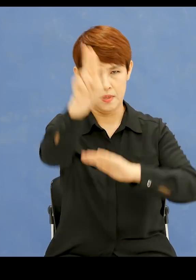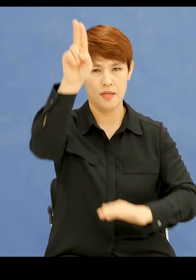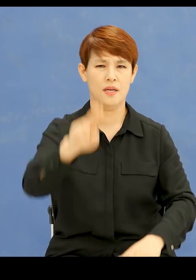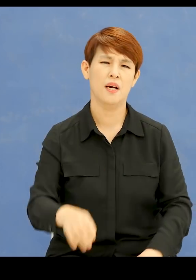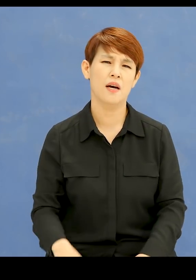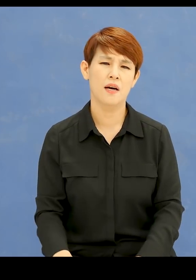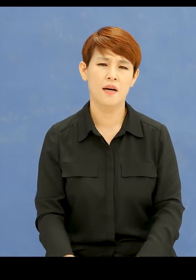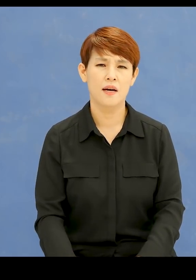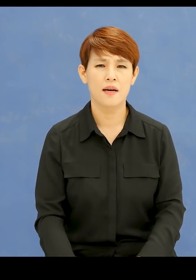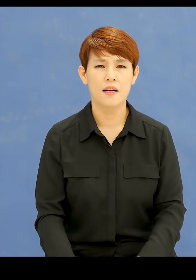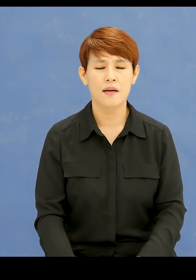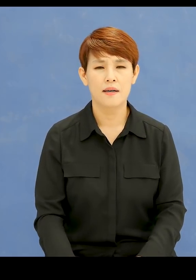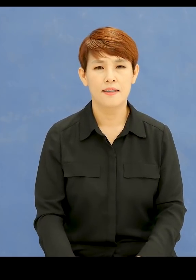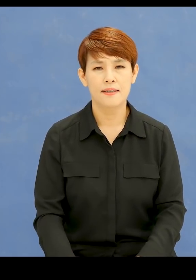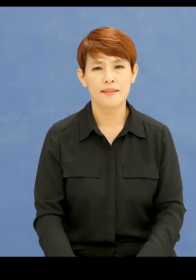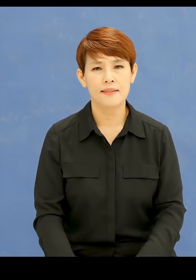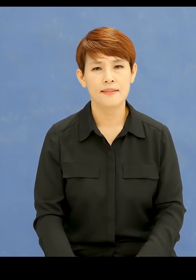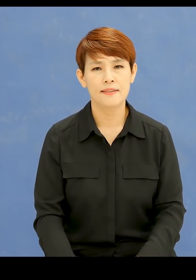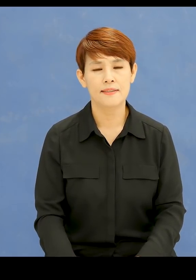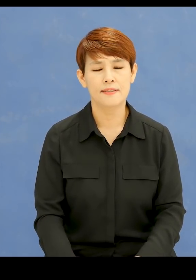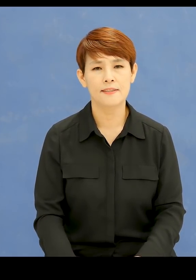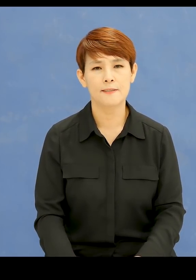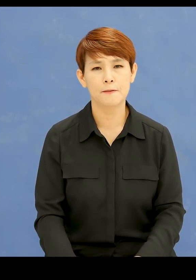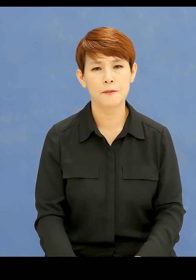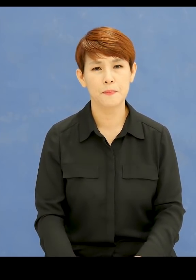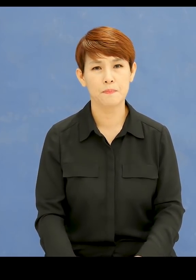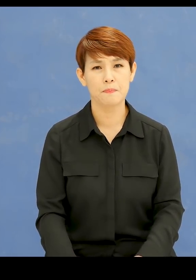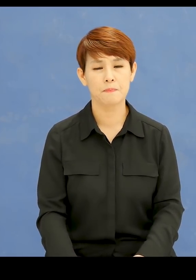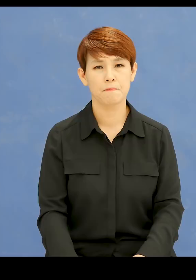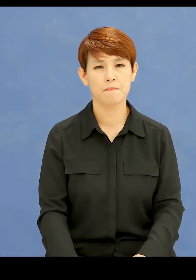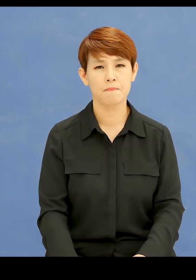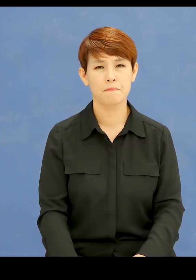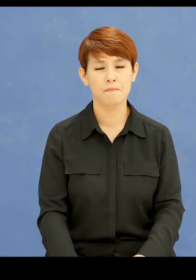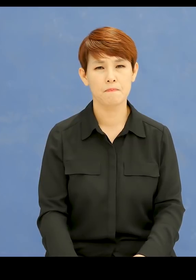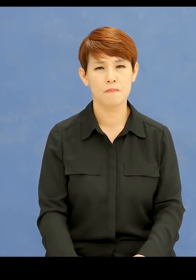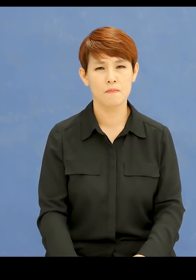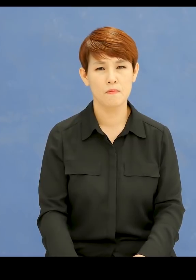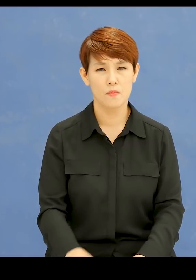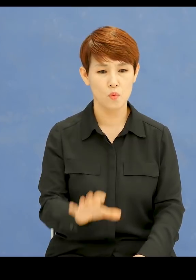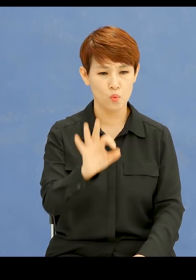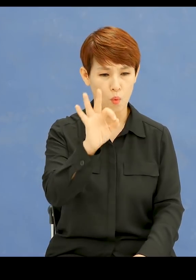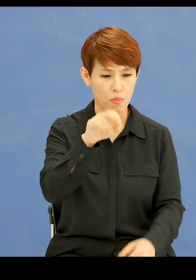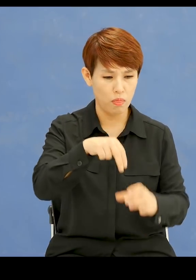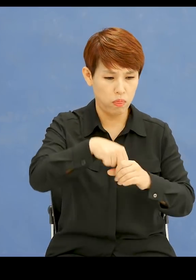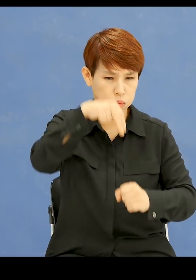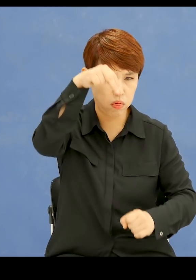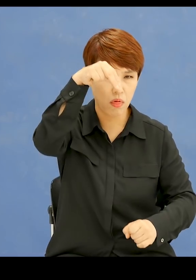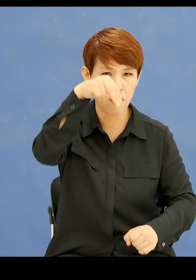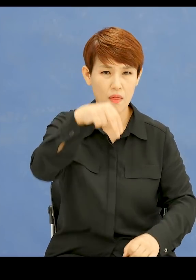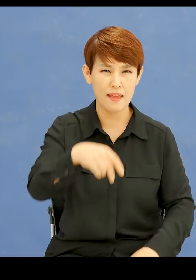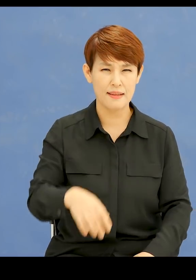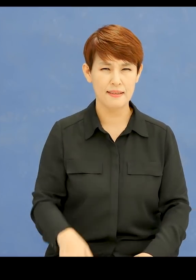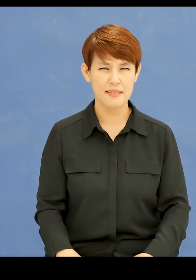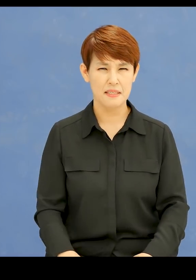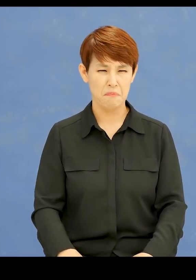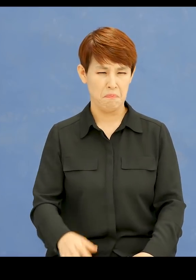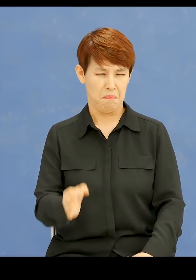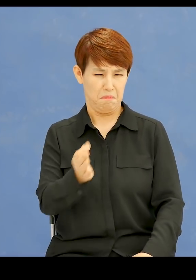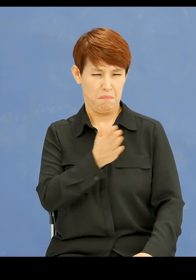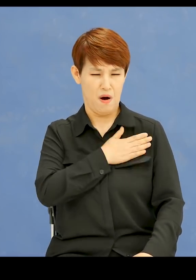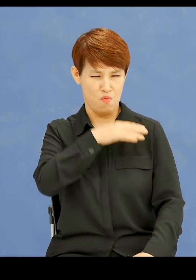사라져버린 거죠. 먹튀. 먹튀를 당한 거죠. 집도 넘어가게 되고 그래서 그 큰